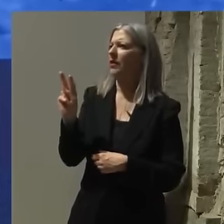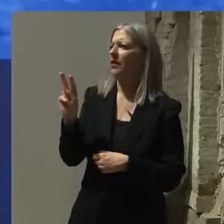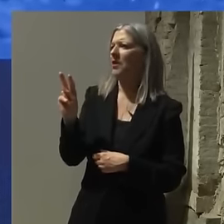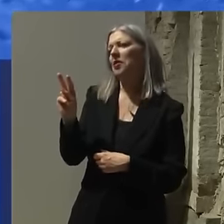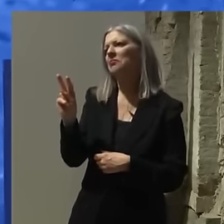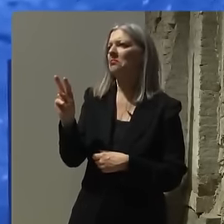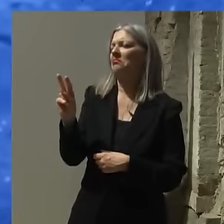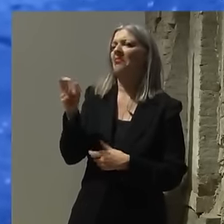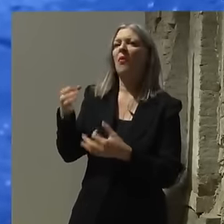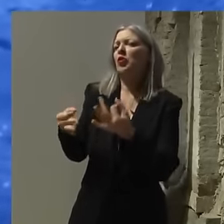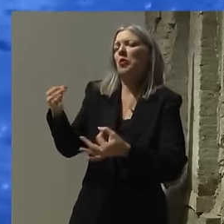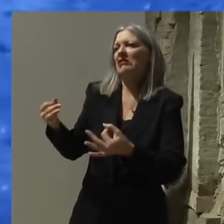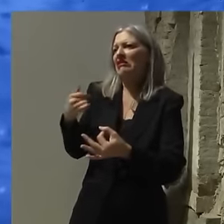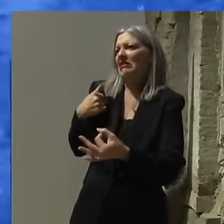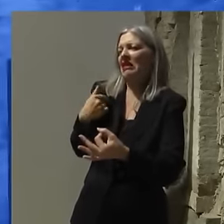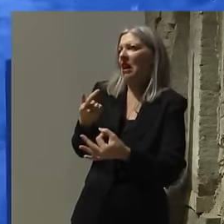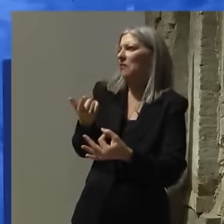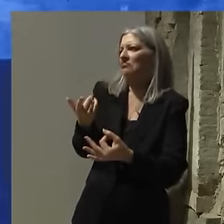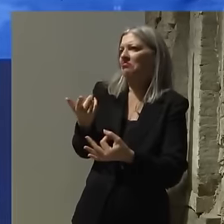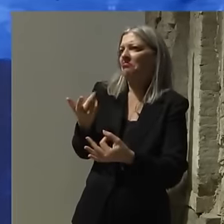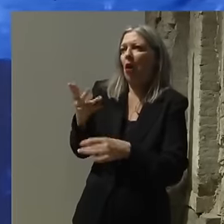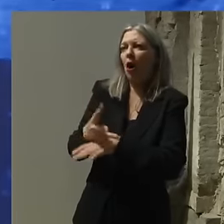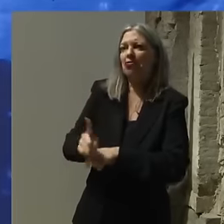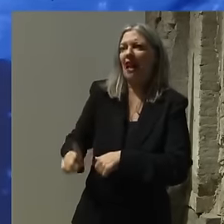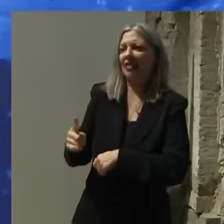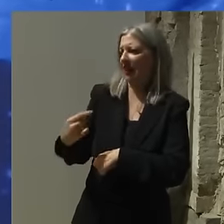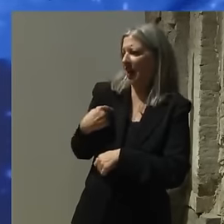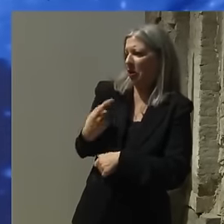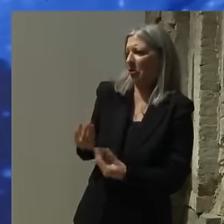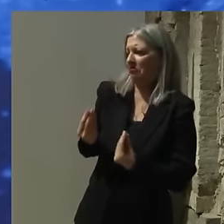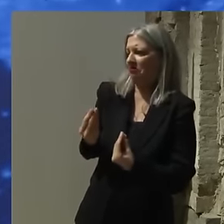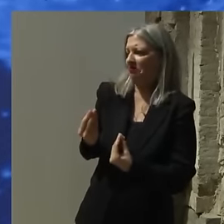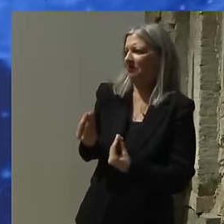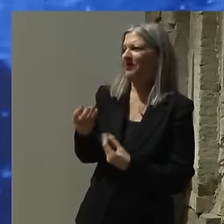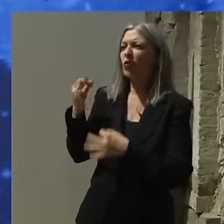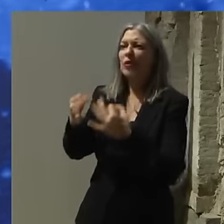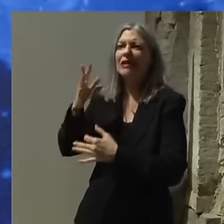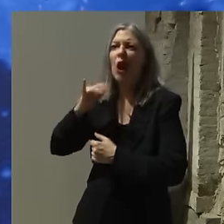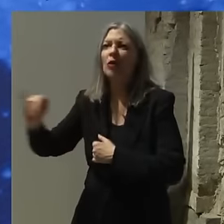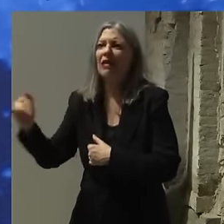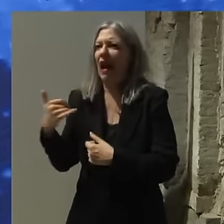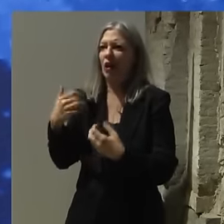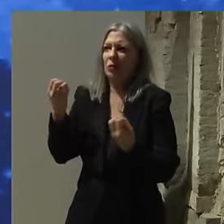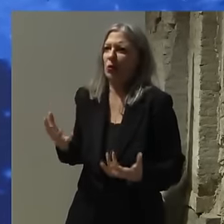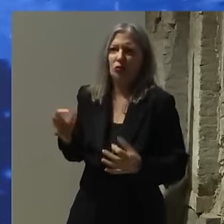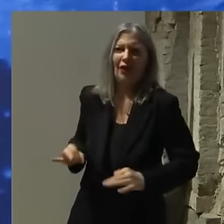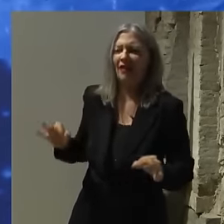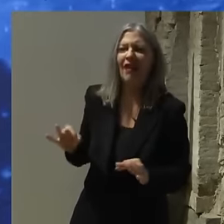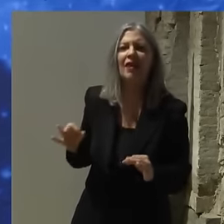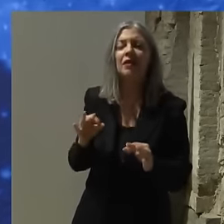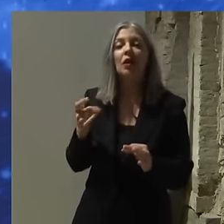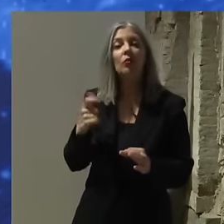ci riguardino solo come spettatori, perché mai ci potrebbe accadere qualcosa del genere per il motto che